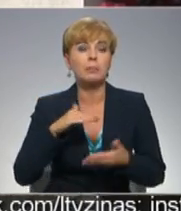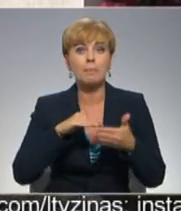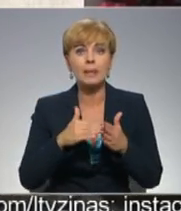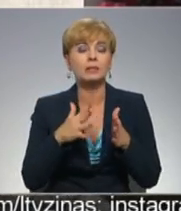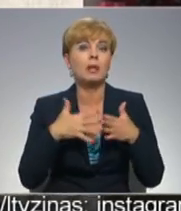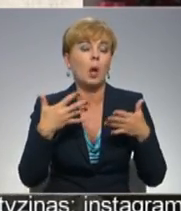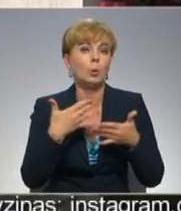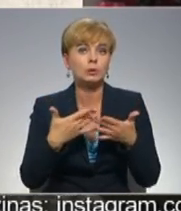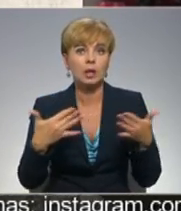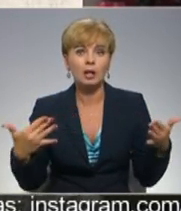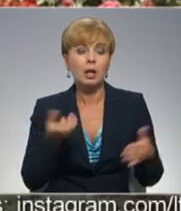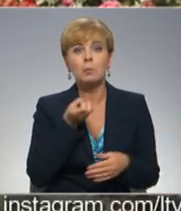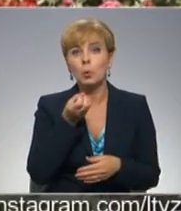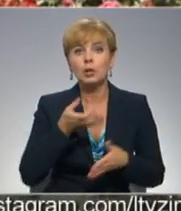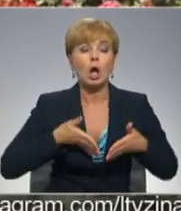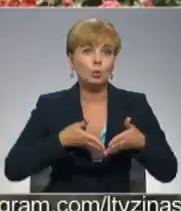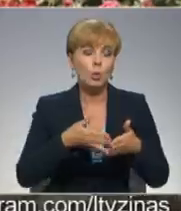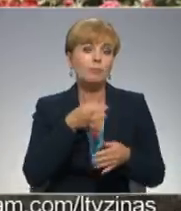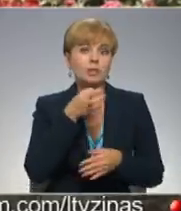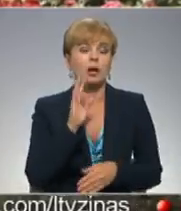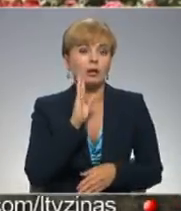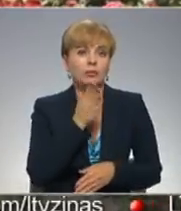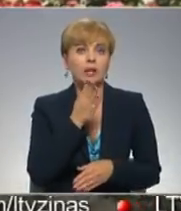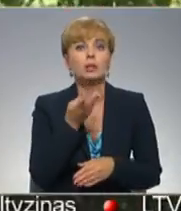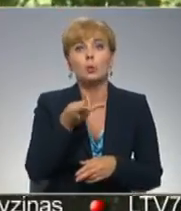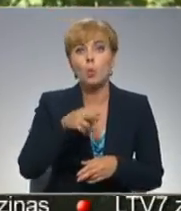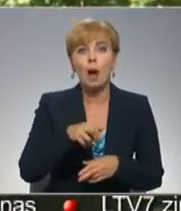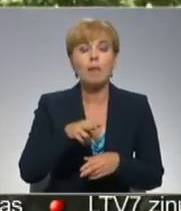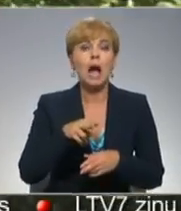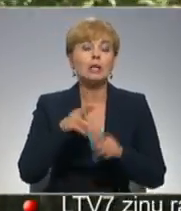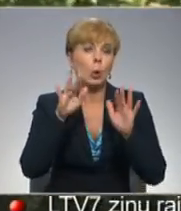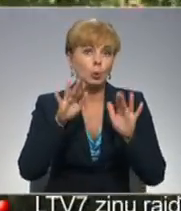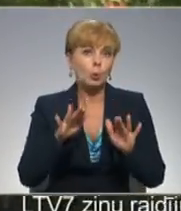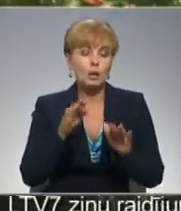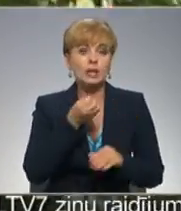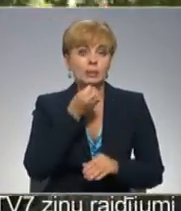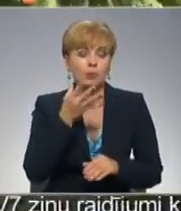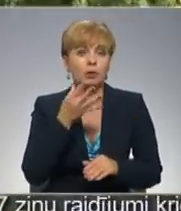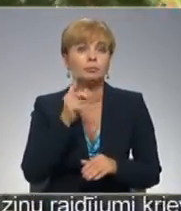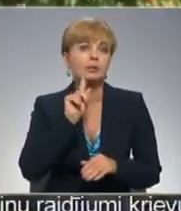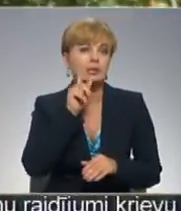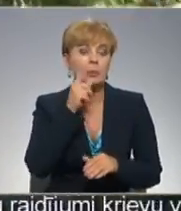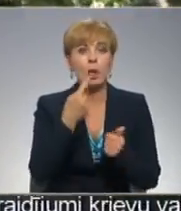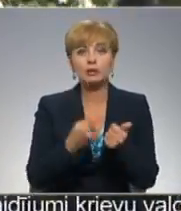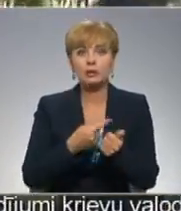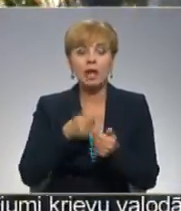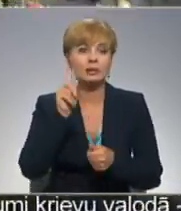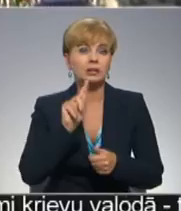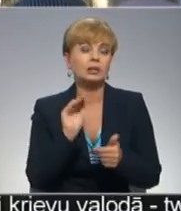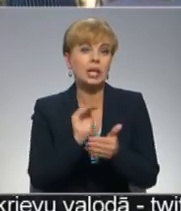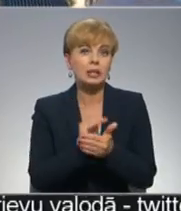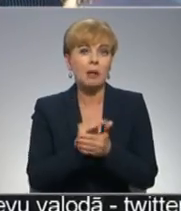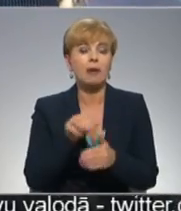savās daudzskaitlīgajās puķu dobēs sāk vasaras puķu nomaiņu pret rudenes ziediem. Un arī pavasara sīpolu puķu skaits jau zināms, tie būs vairāk